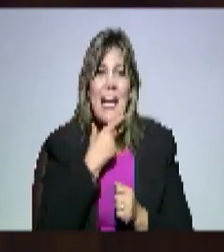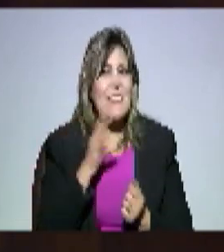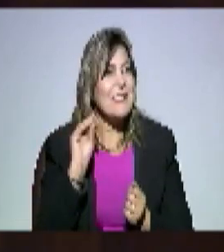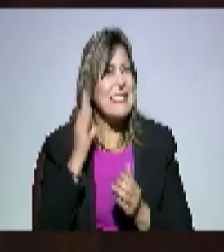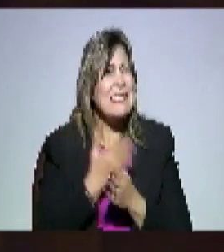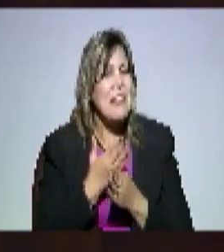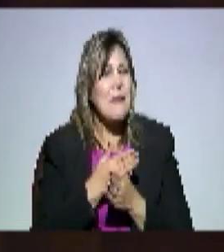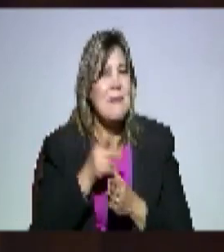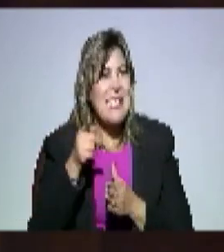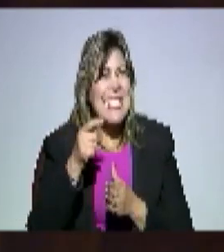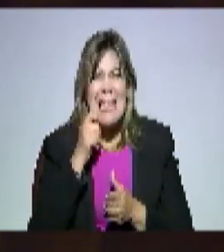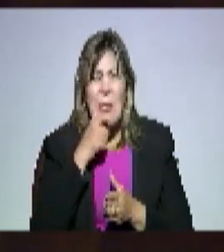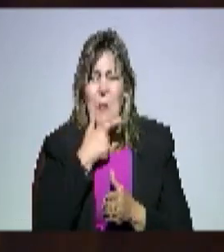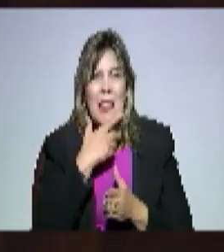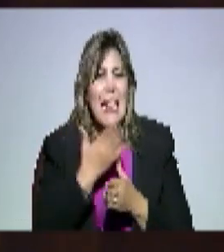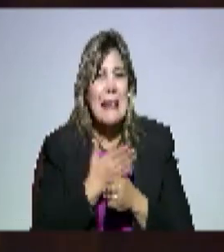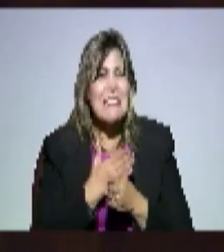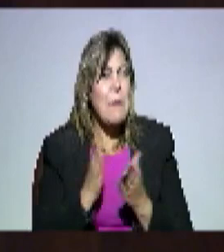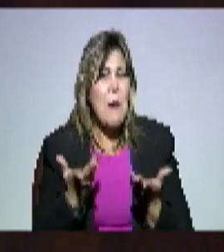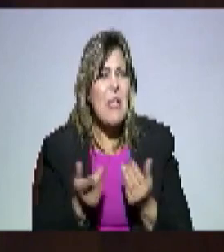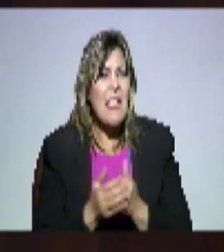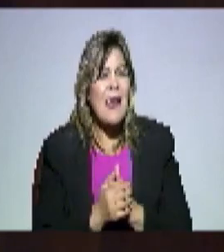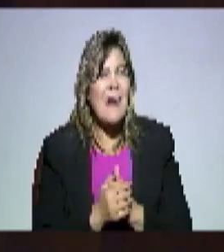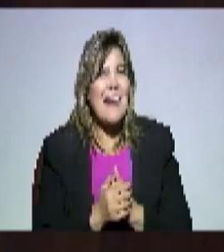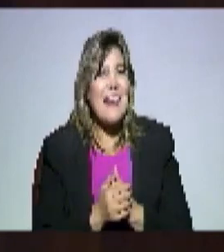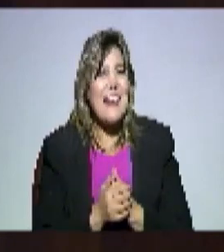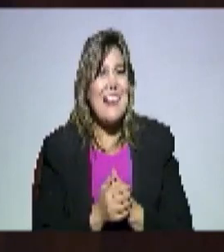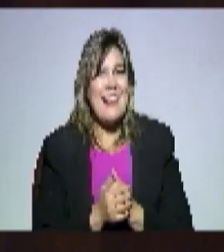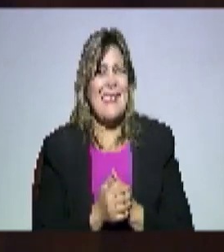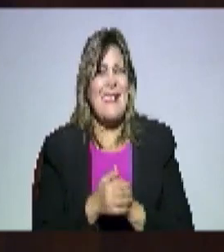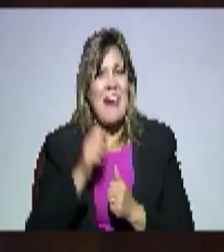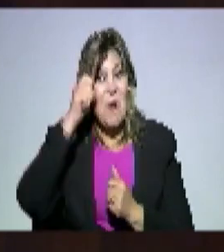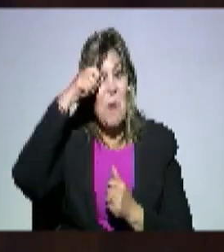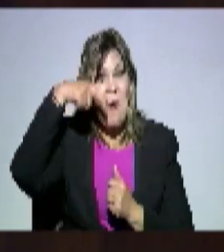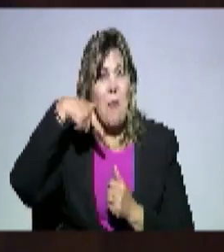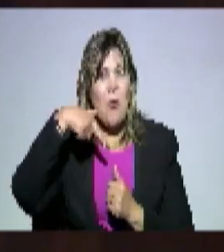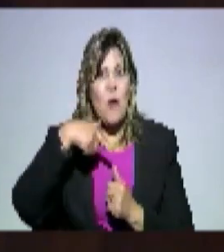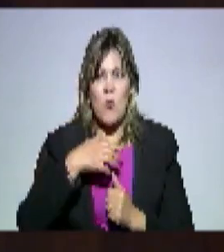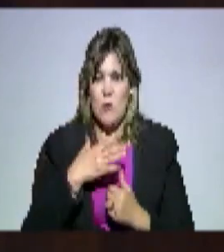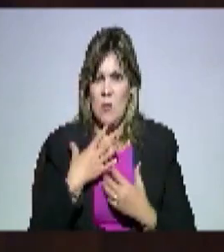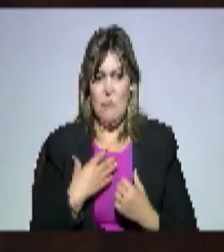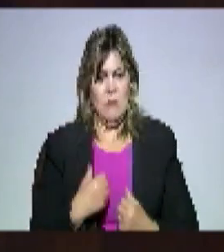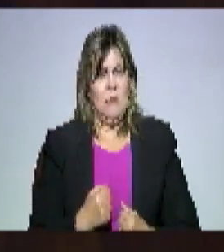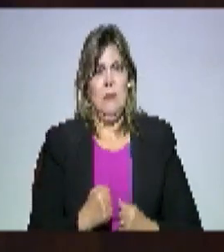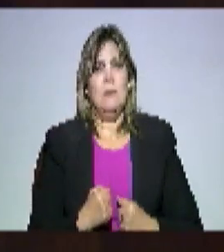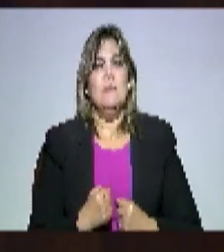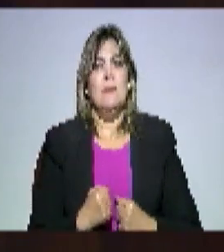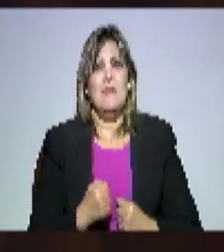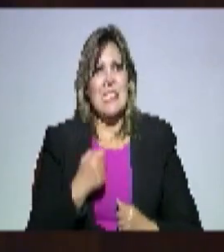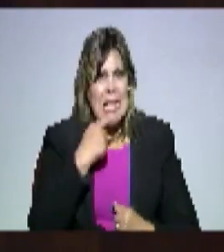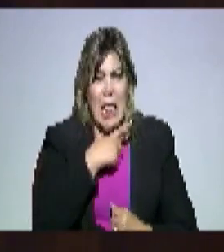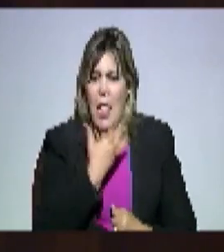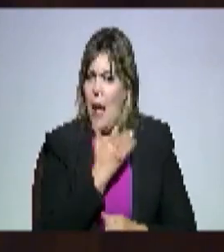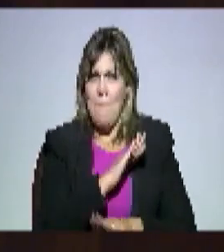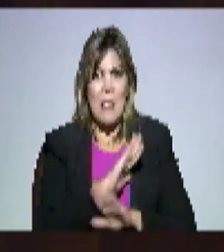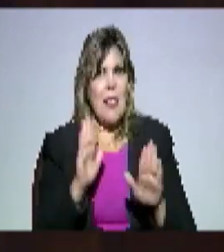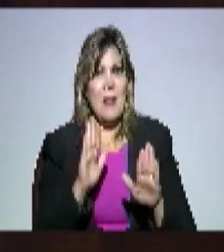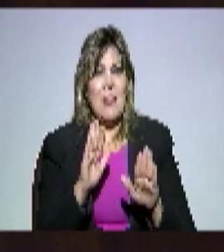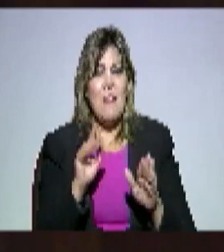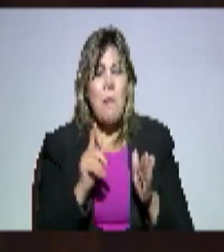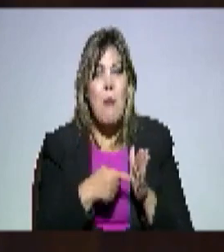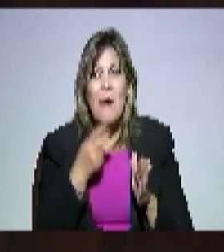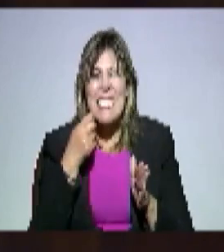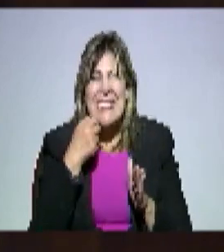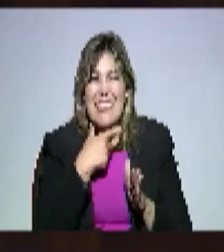قال له سيدنا انت ابتسمت في العشيه ضحكت بابا كرولس كان وقور وجد جدا قال له